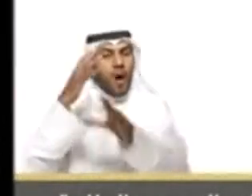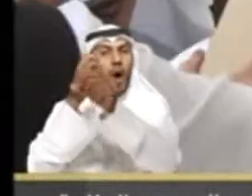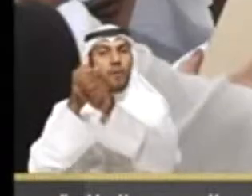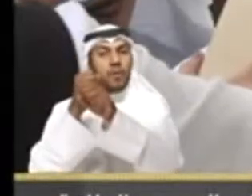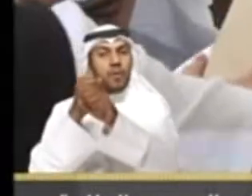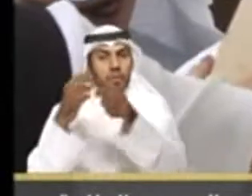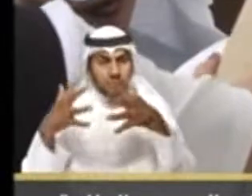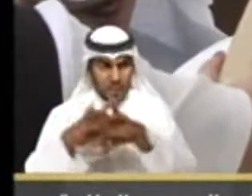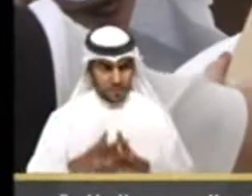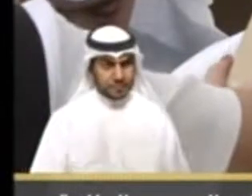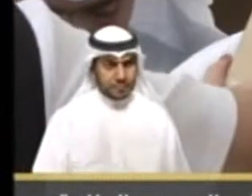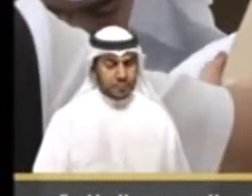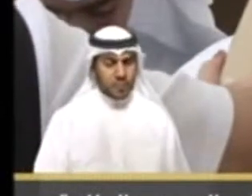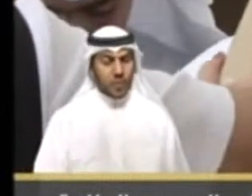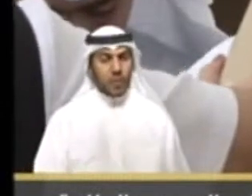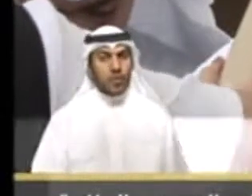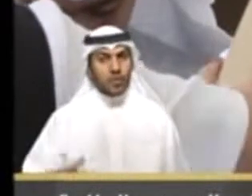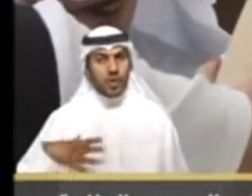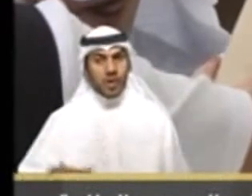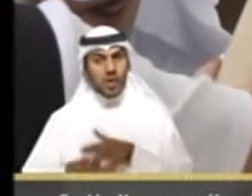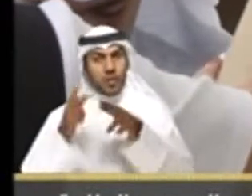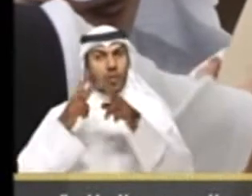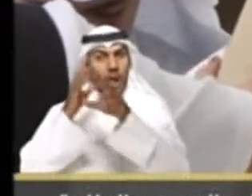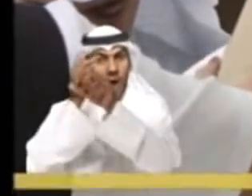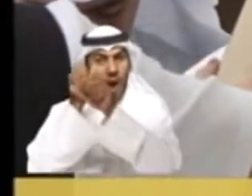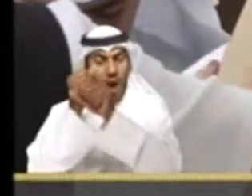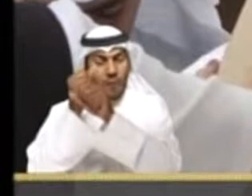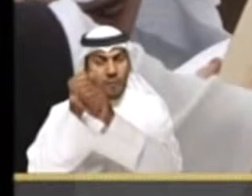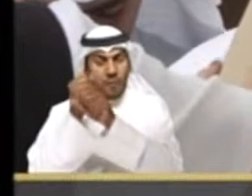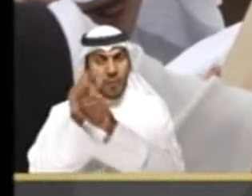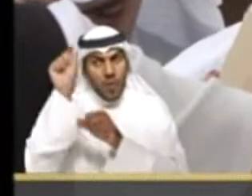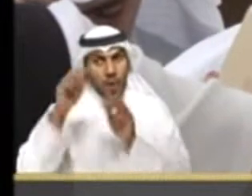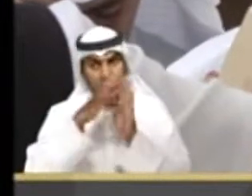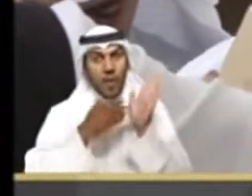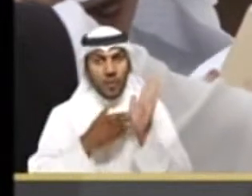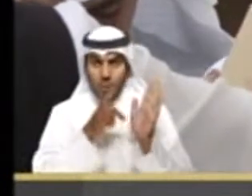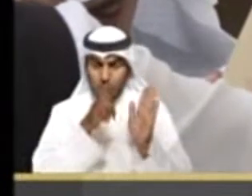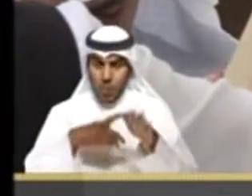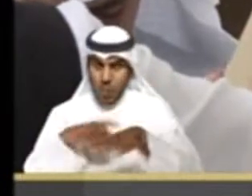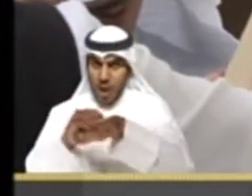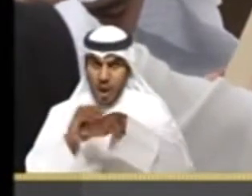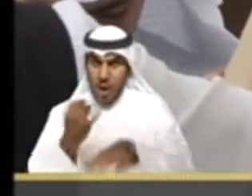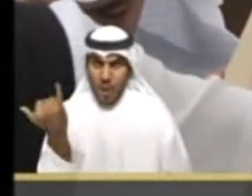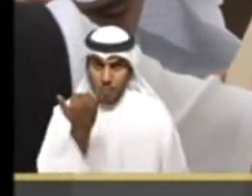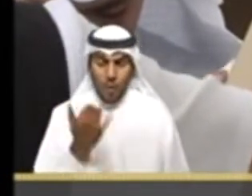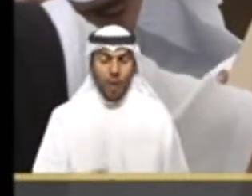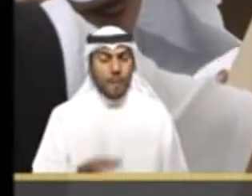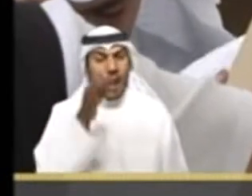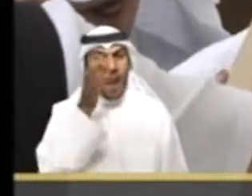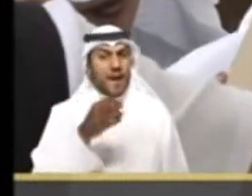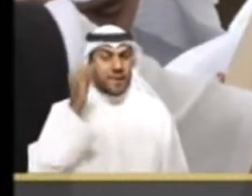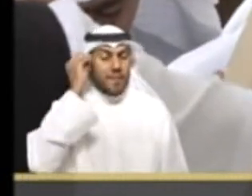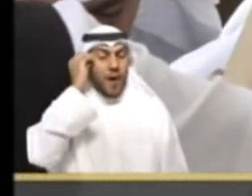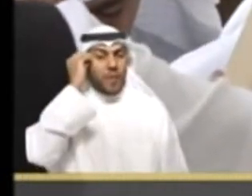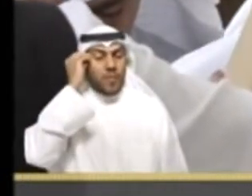الله. الرسالة كانت تحمل عدة مضامين، وهذه المضامين ألخصها بالتالي: أن نقطة انطلاق